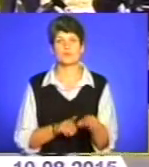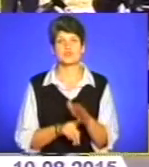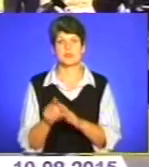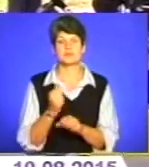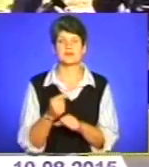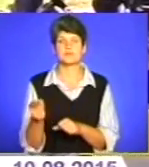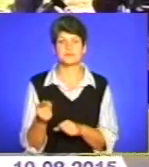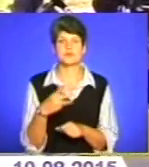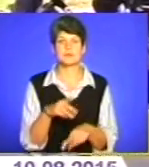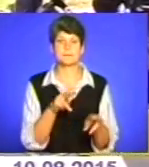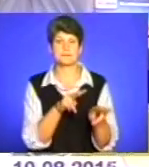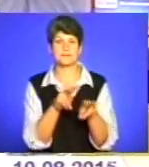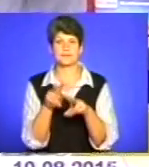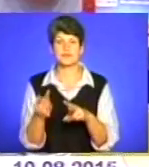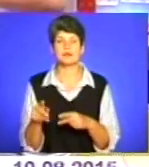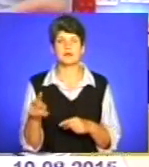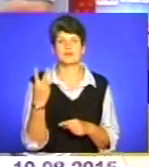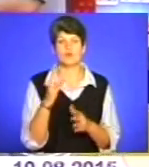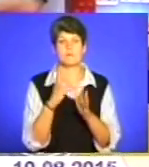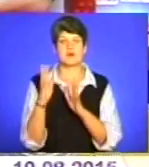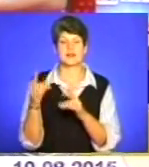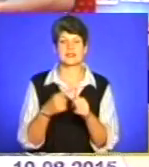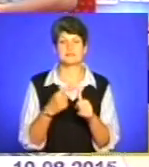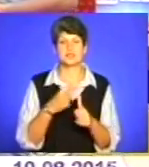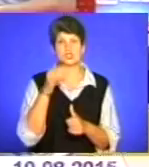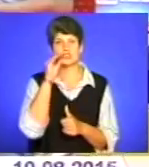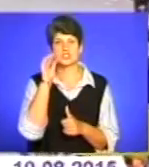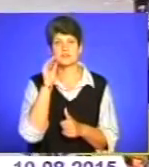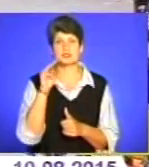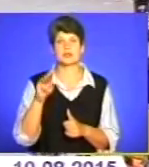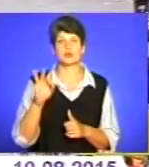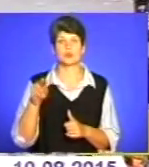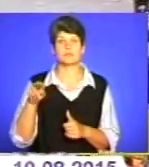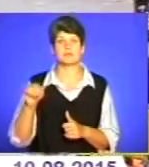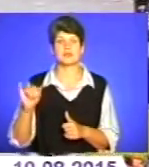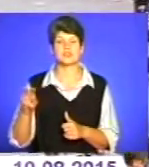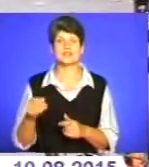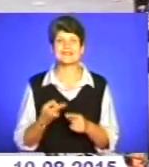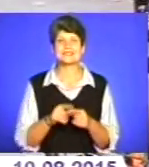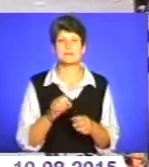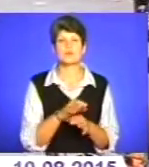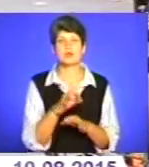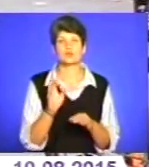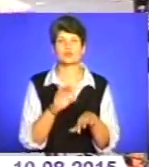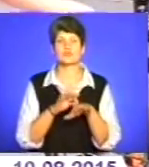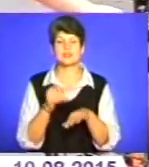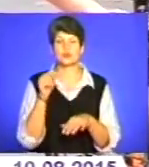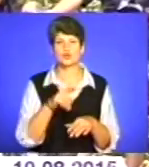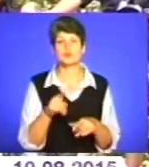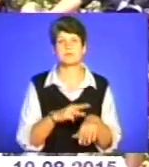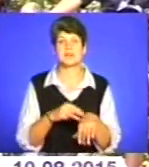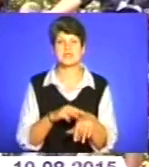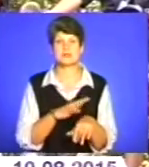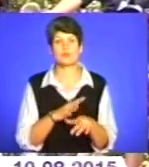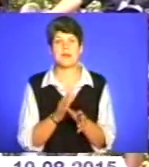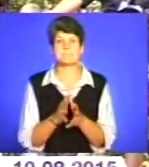Тернополі. Вони патрулюватимуть на території 2 парків – імені Тараса Шевченка і Топільче. Такий проект здійснюватиметься для того, щоб міліція була